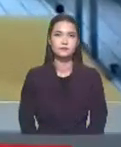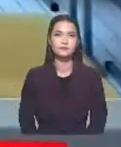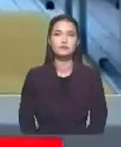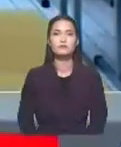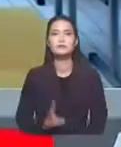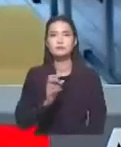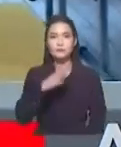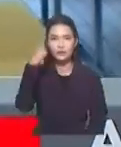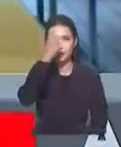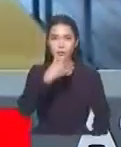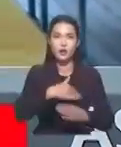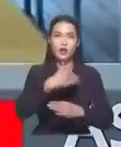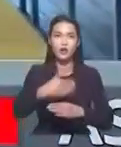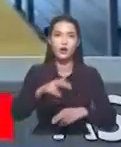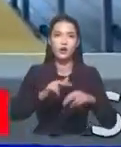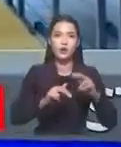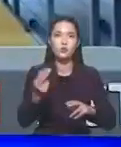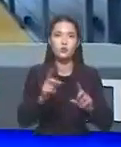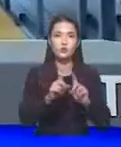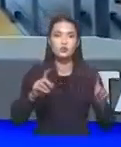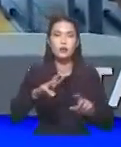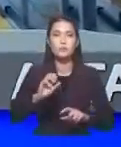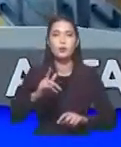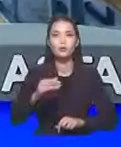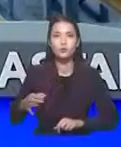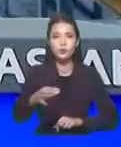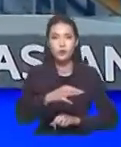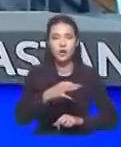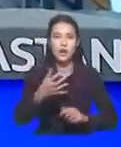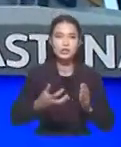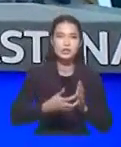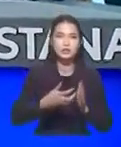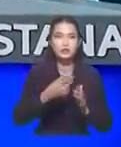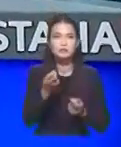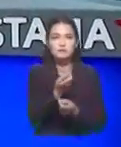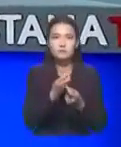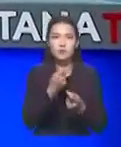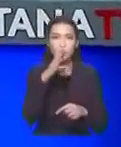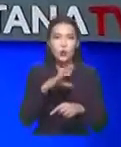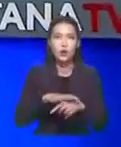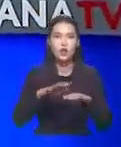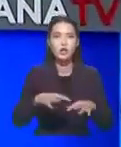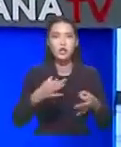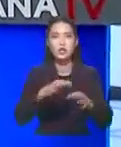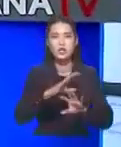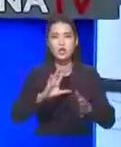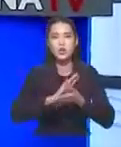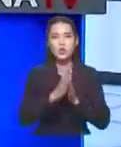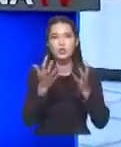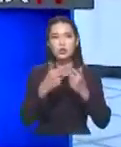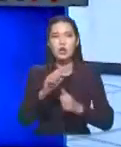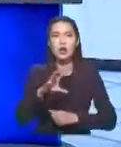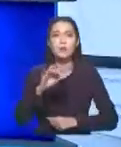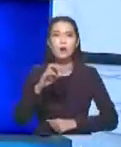На год опоздали со строительством двух школ в Мангистауской области. При дефиците ученических мест это недопустимая ситуация, считают аманатовцы.